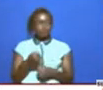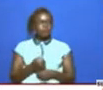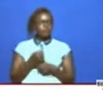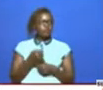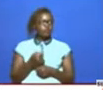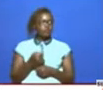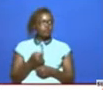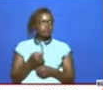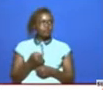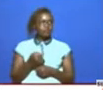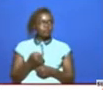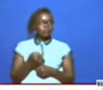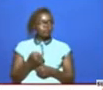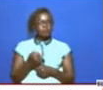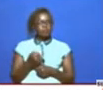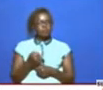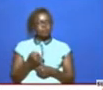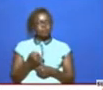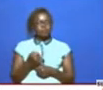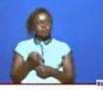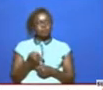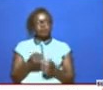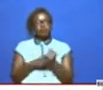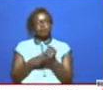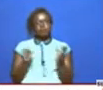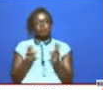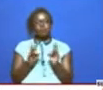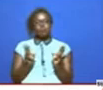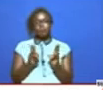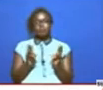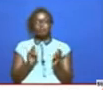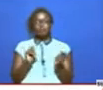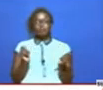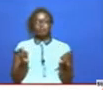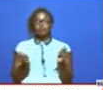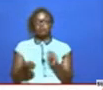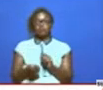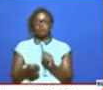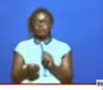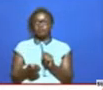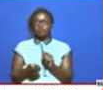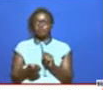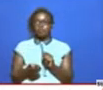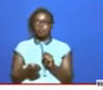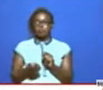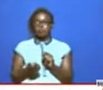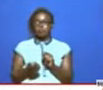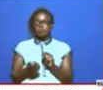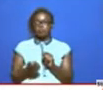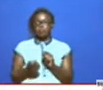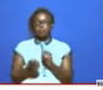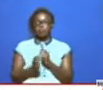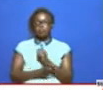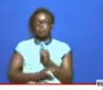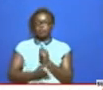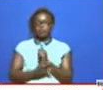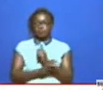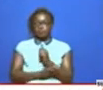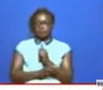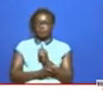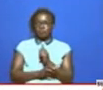Tumeona kiongozi ambaye ako tayari kuibadilisha nchi hii yetu ya Kenya, kwa